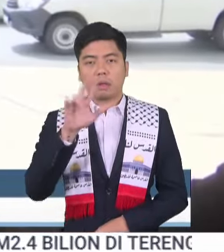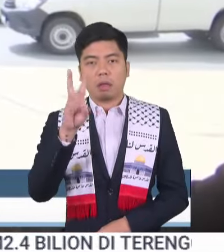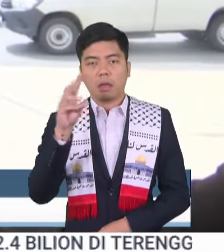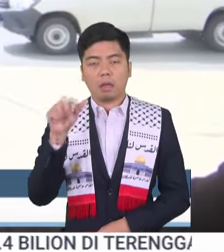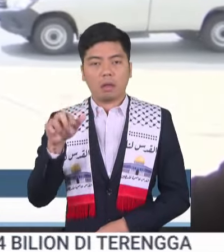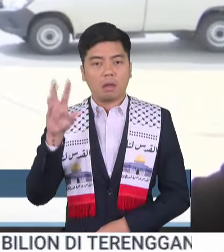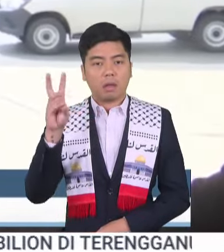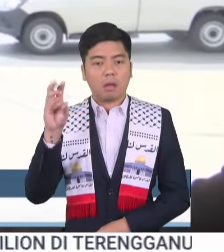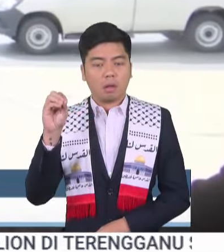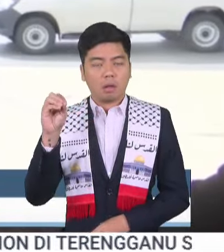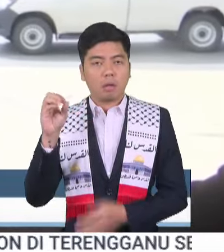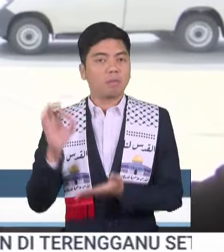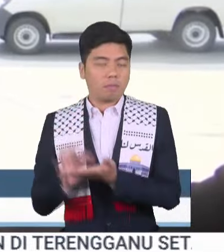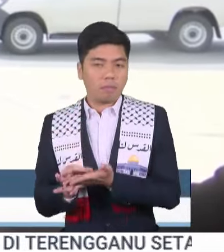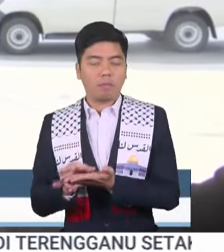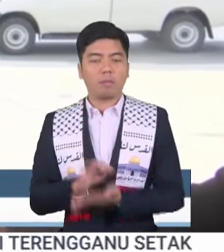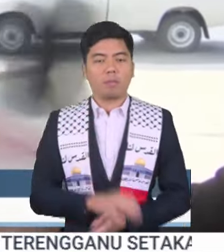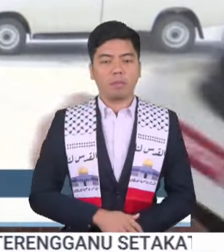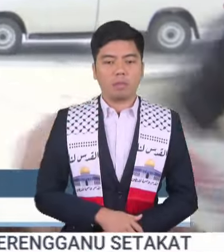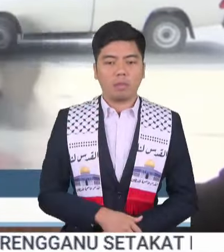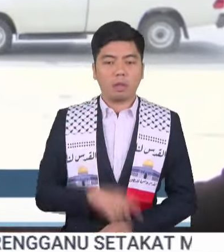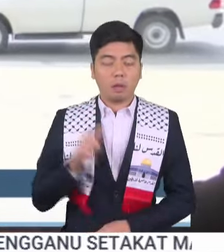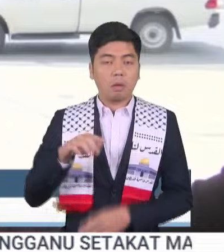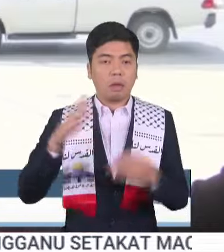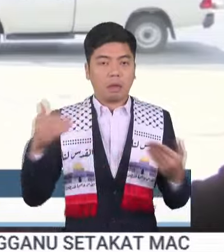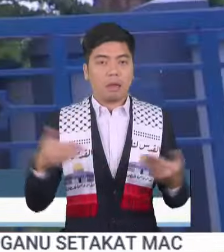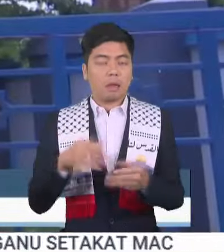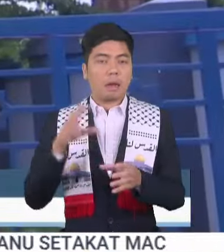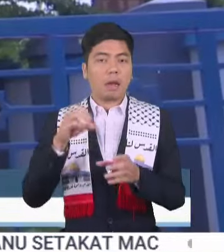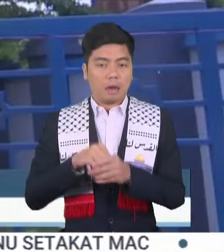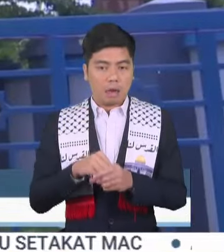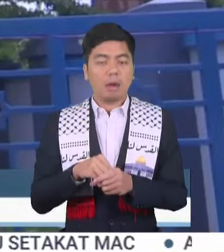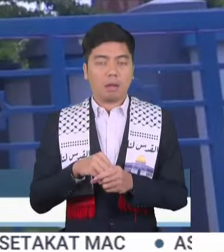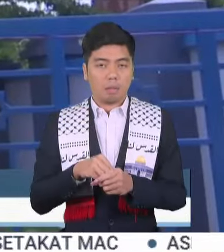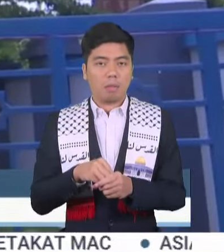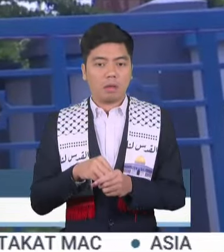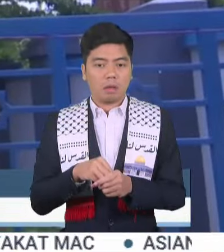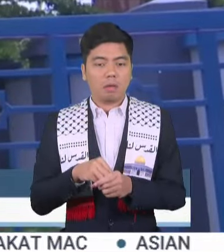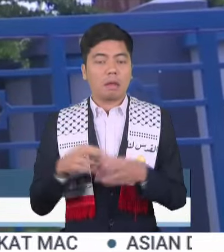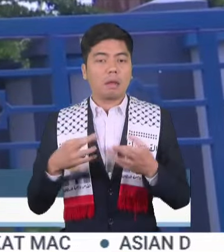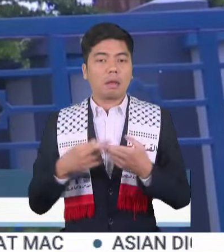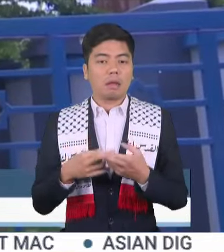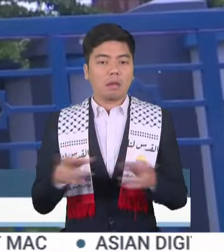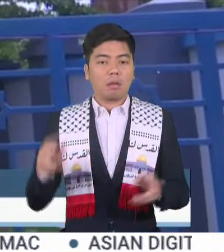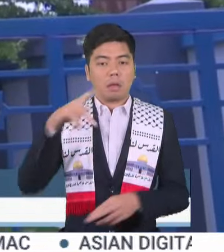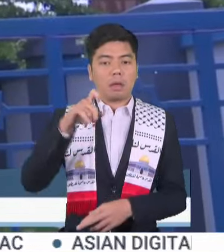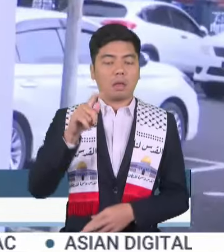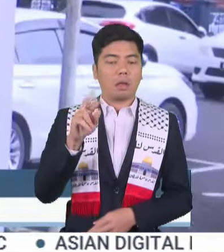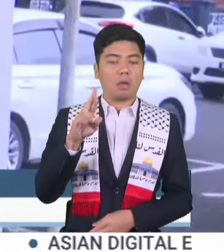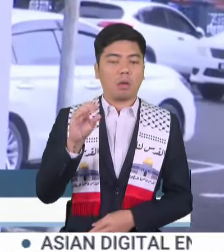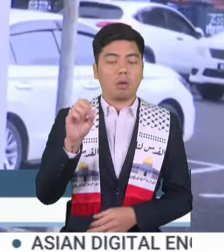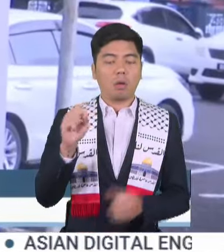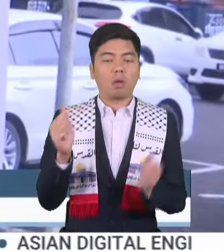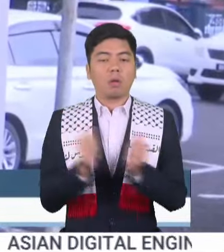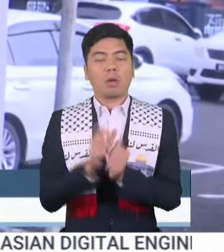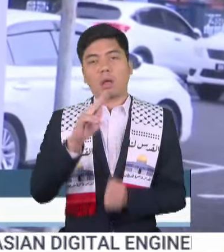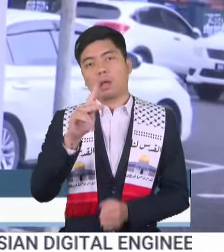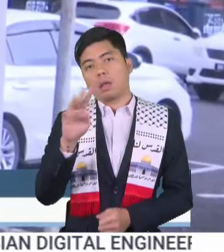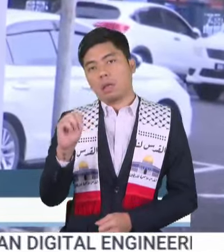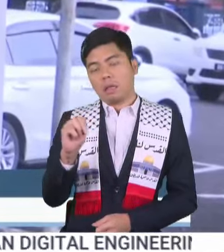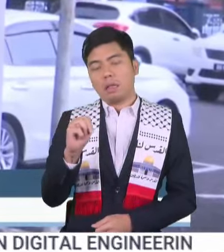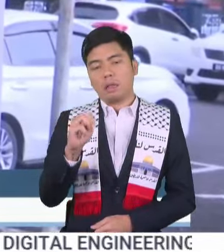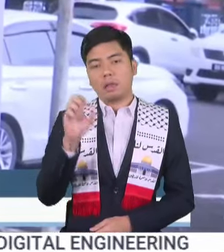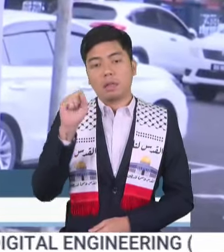isi 14 kg ya. Beliau ditemui media selepas menghadiri program Sini-Sini Petros bersama RTM Sarawak di Sibu hari